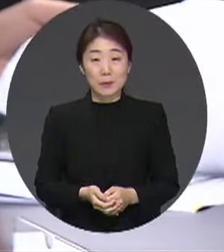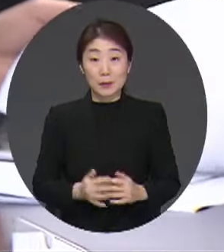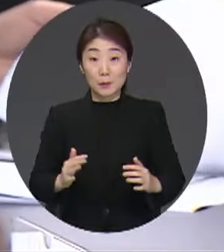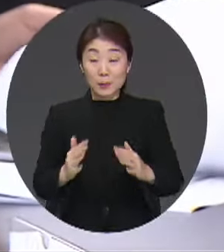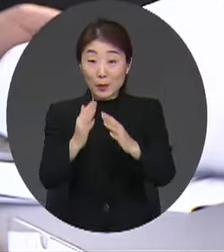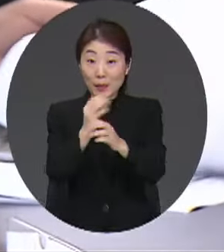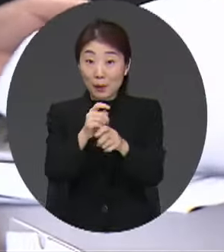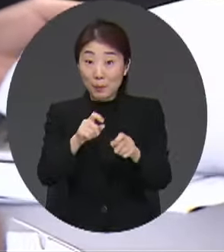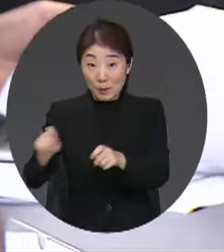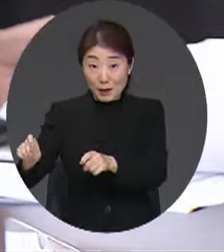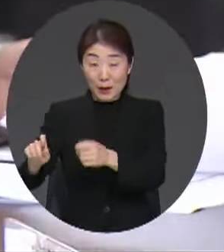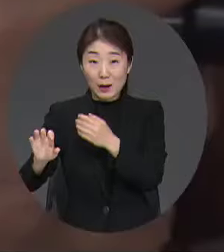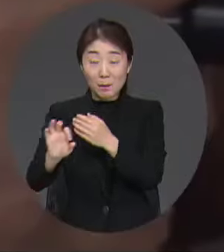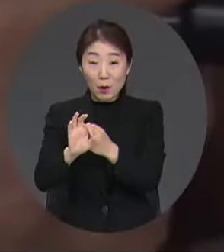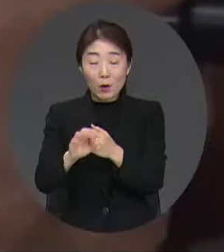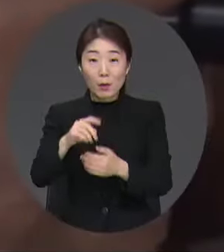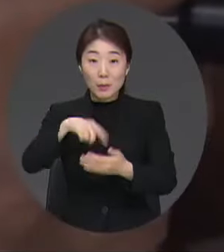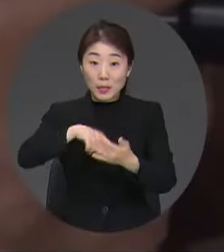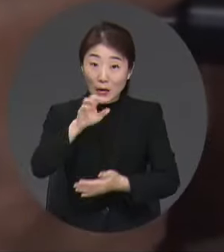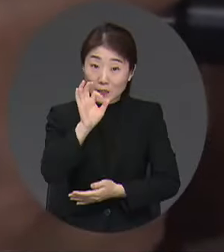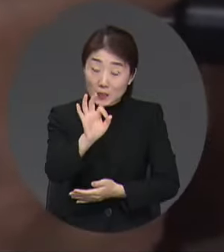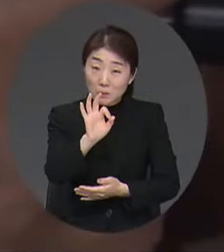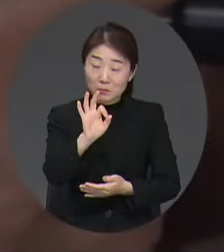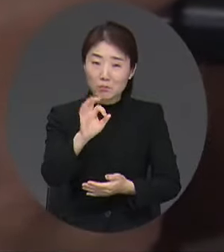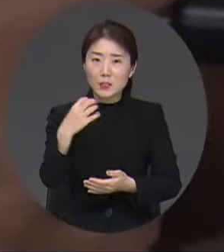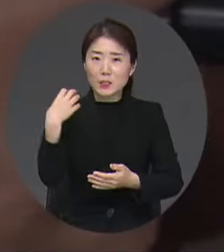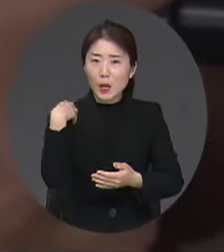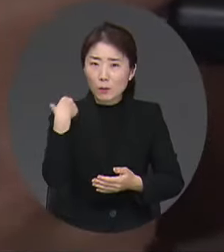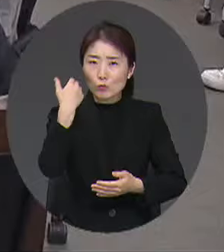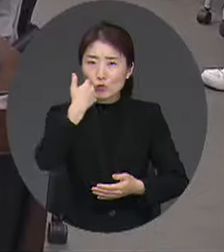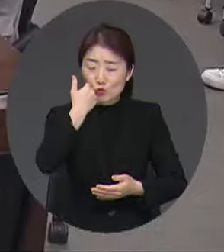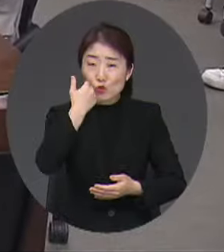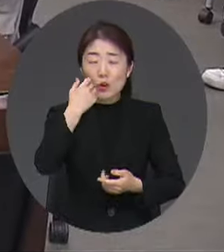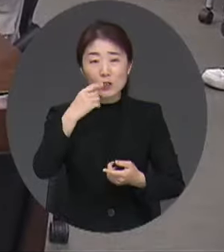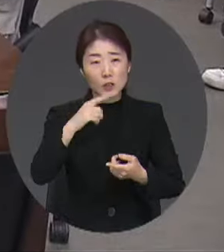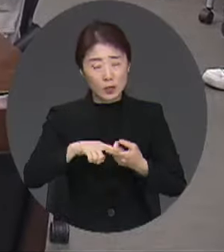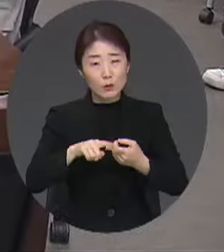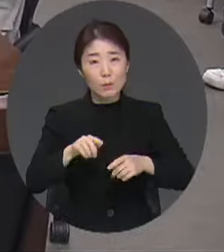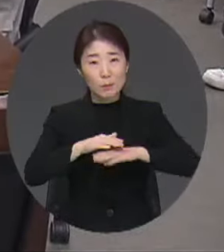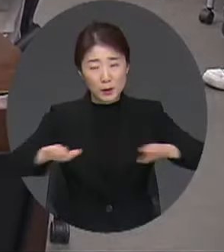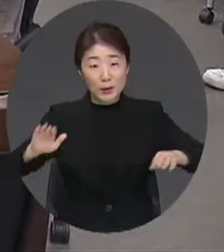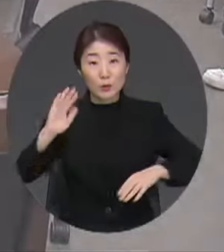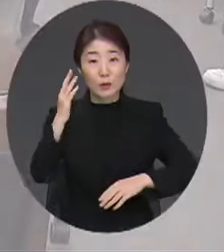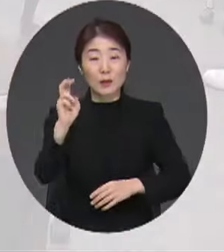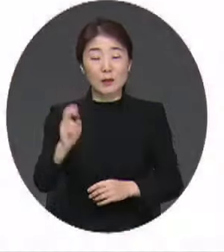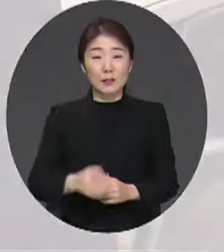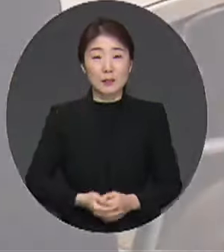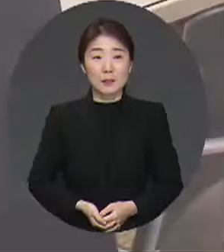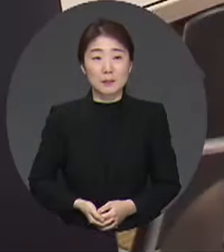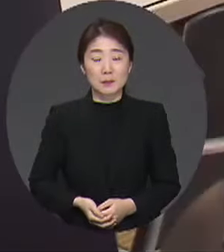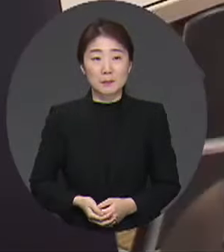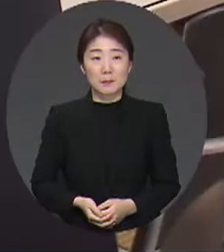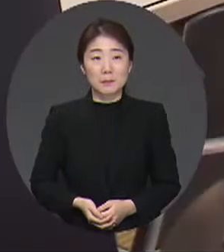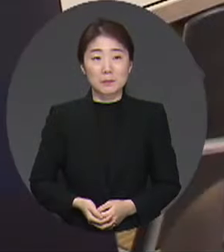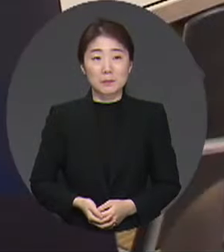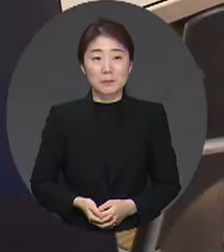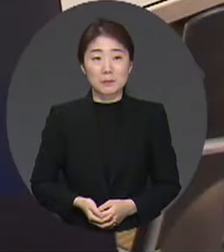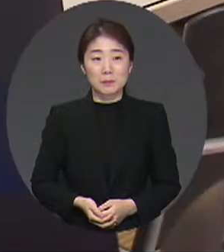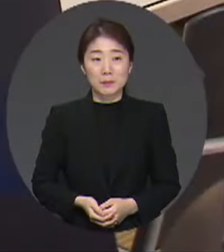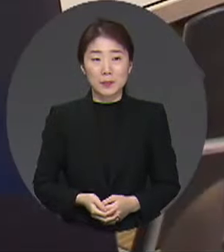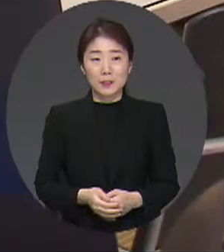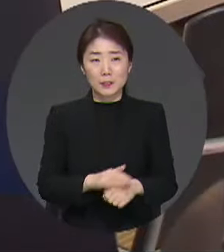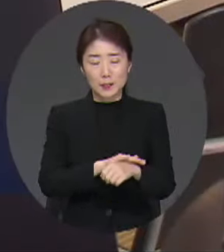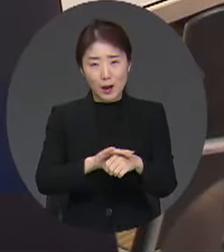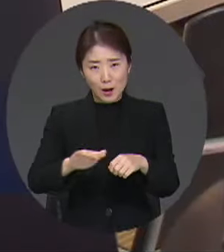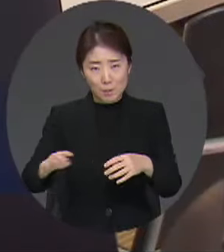기간이 연장될 경우 지연 배상금 등의 보상책임 논란도 1달 될 것으로 보입니다 원만하게 합의가 된